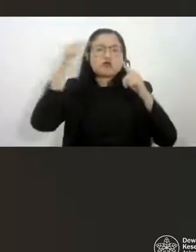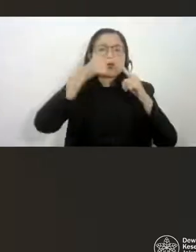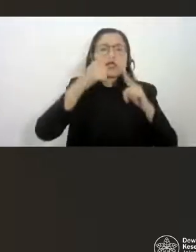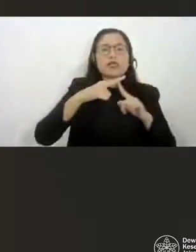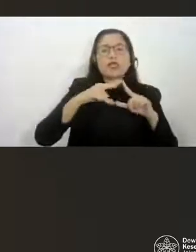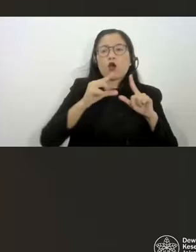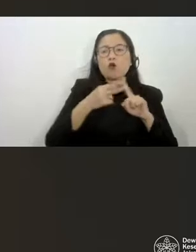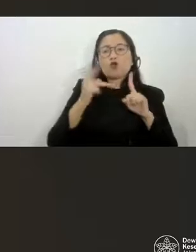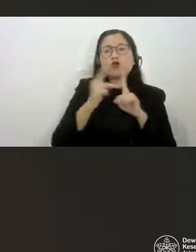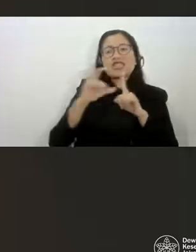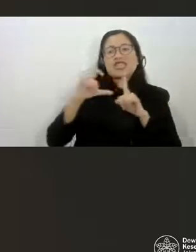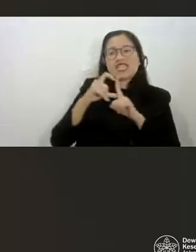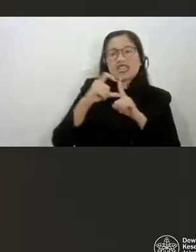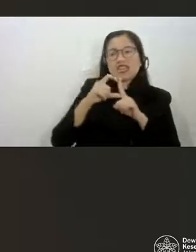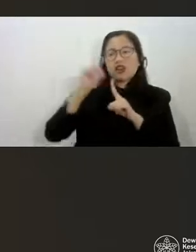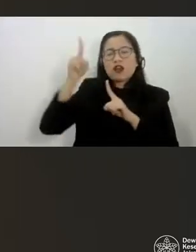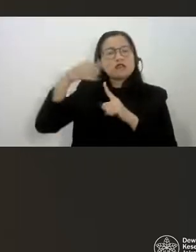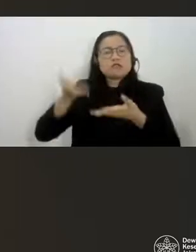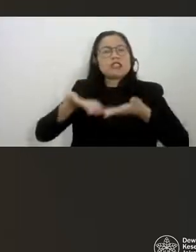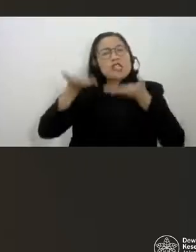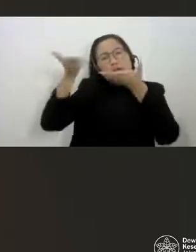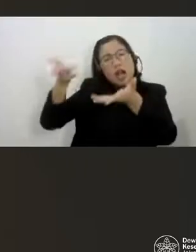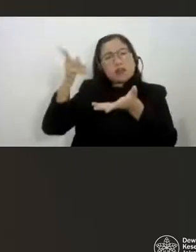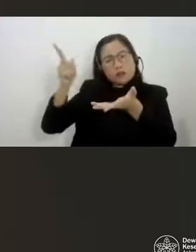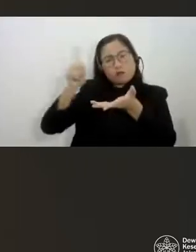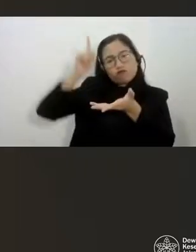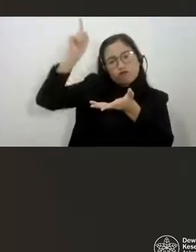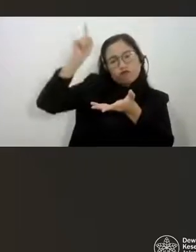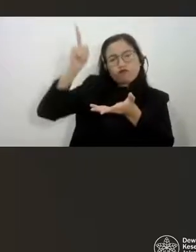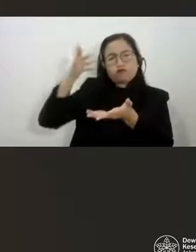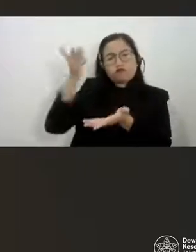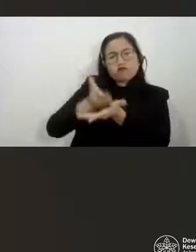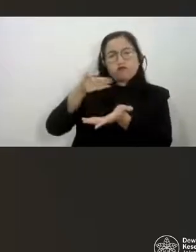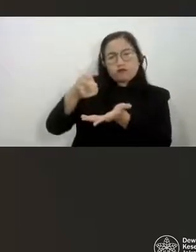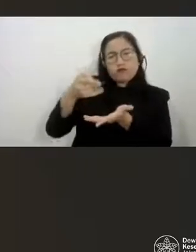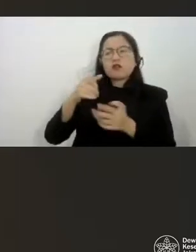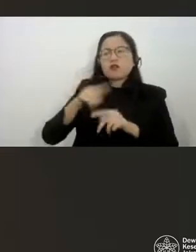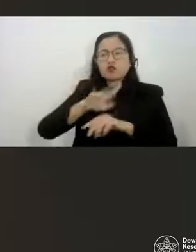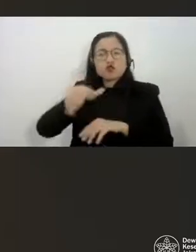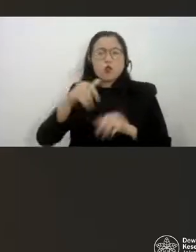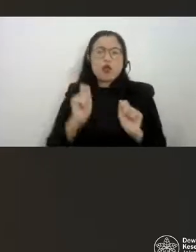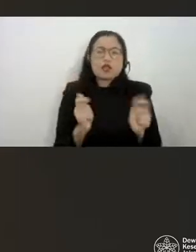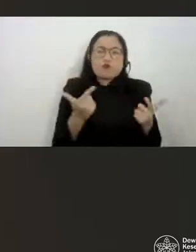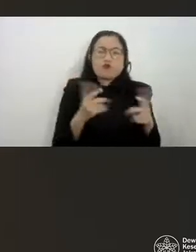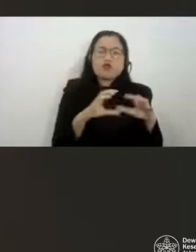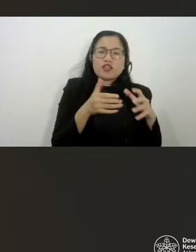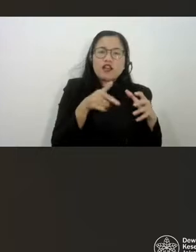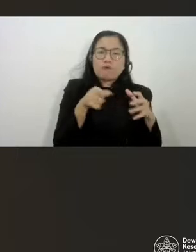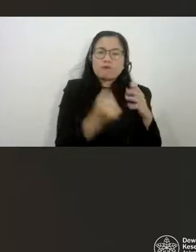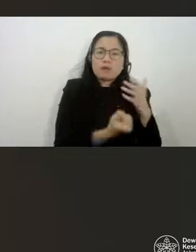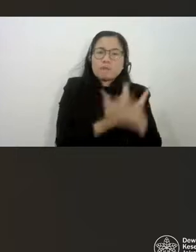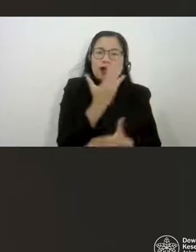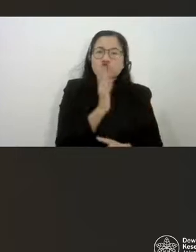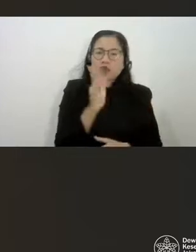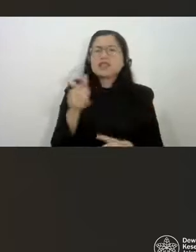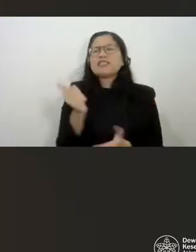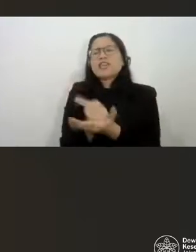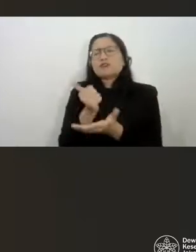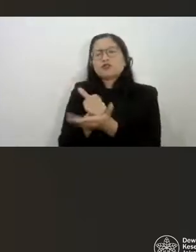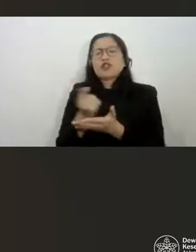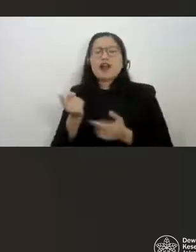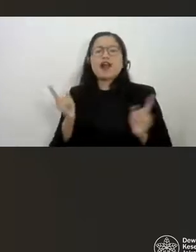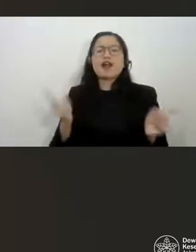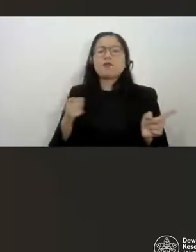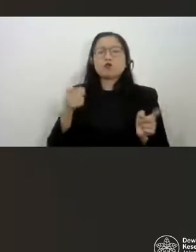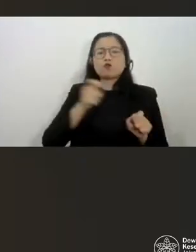kepada Sang Pencipta, maka dengan sendirinya kehidupan duniawinya pun harus berkembang. Mestinya seperti itu. Agama seharusnya